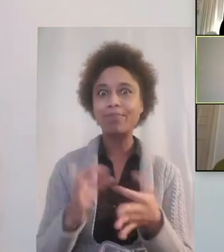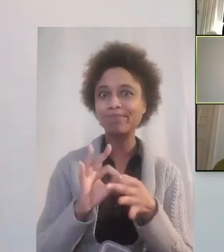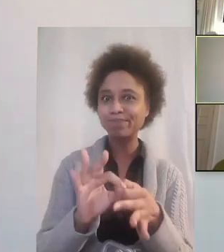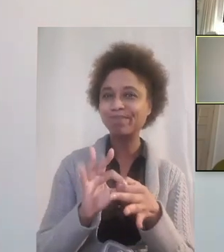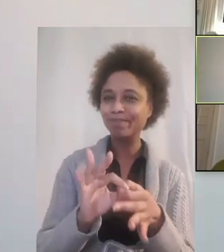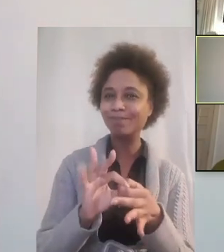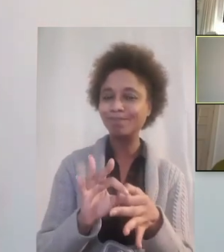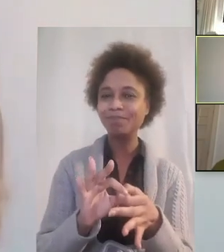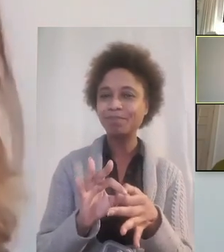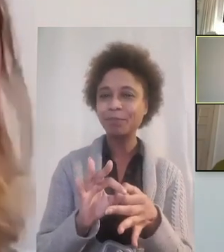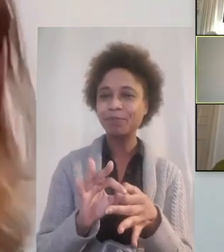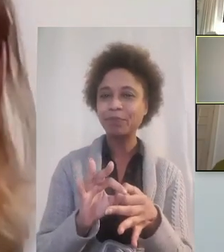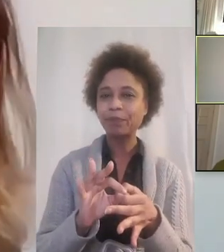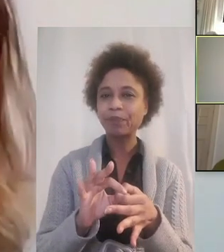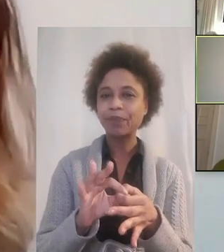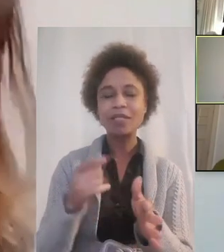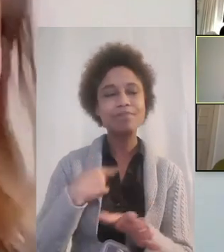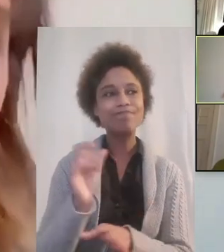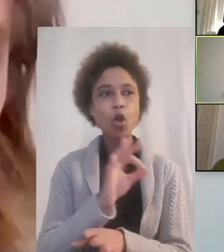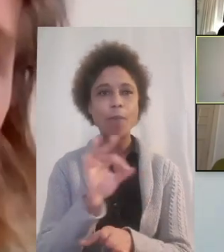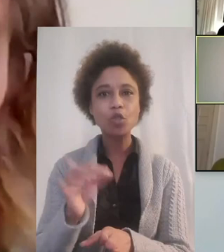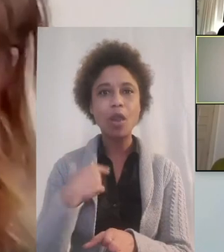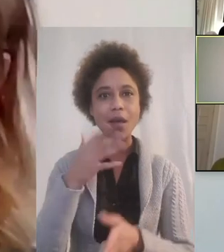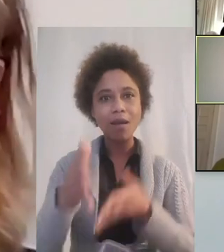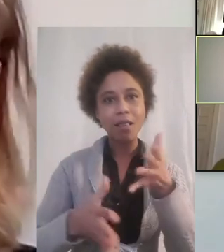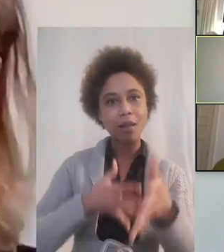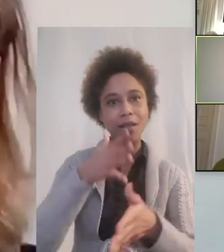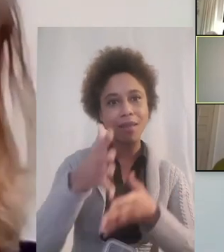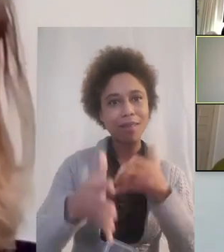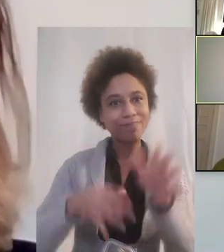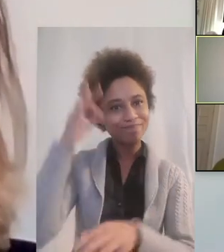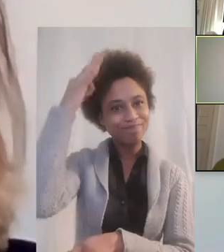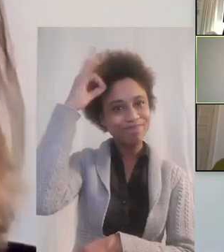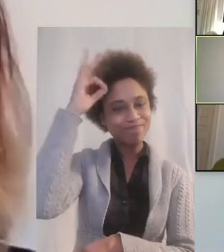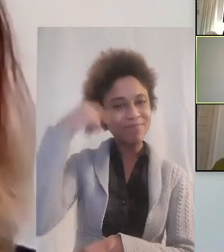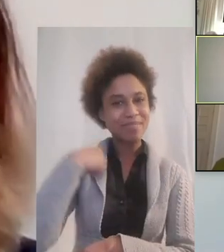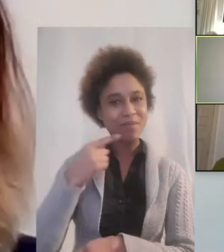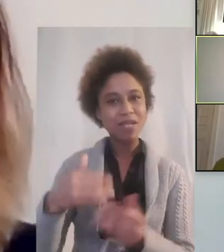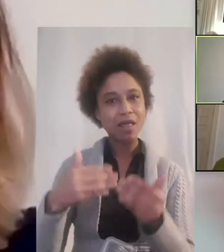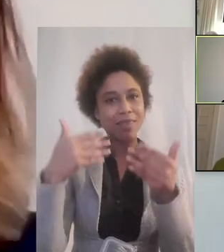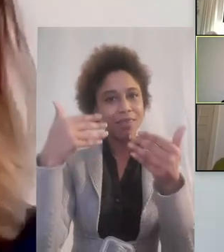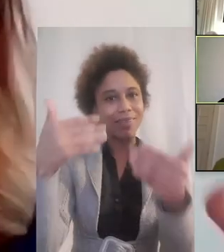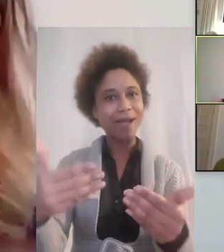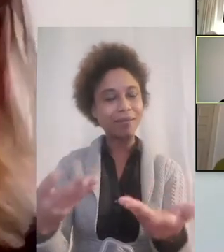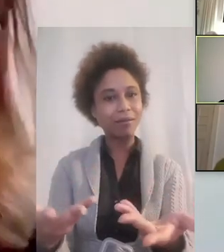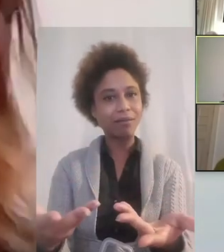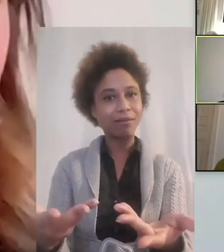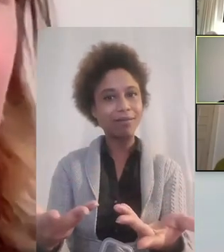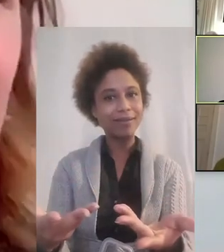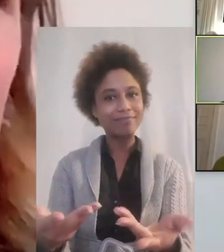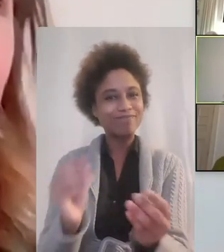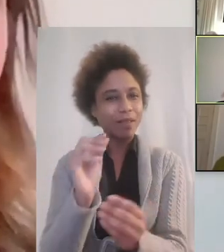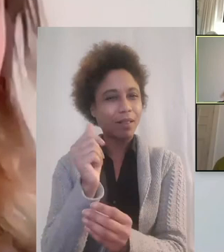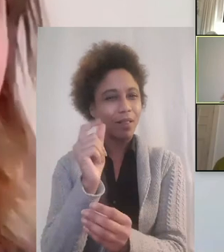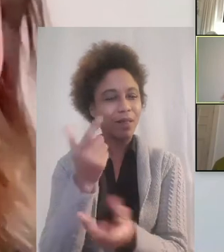maken krijgt? Dus stel je voor dat je op school al gebaren leert. Zodat je later gewoon in ieder geval